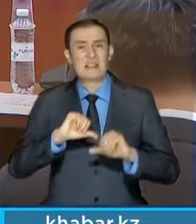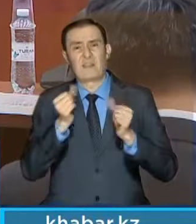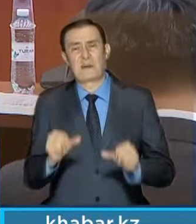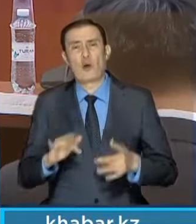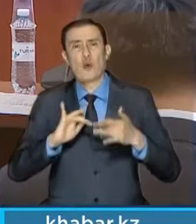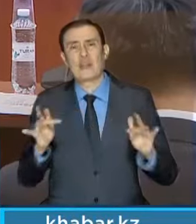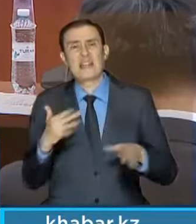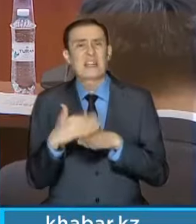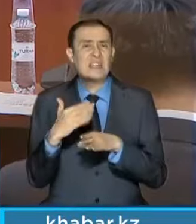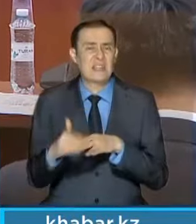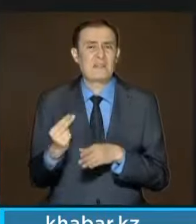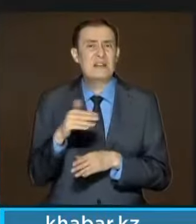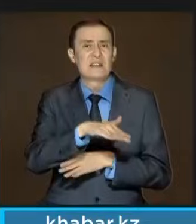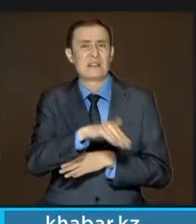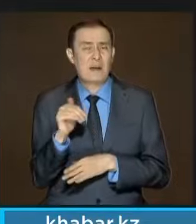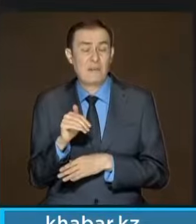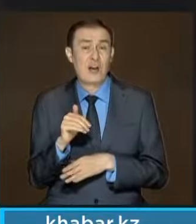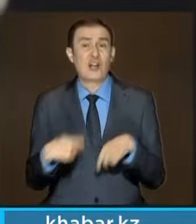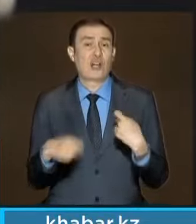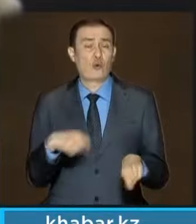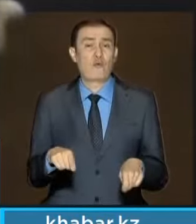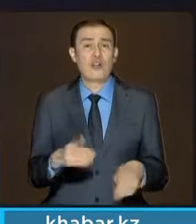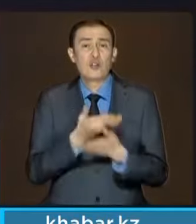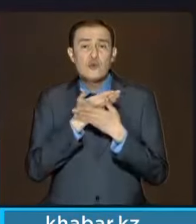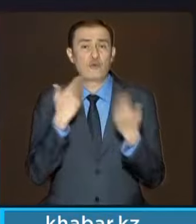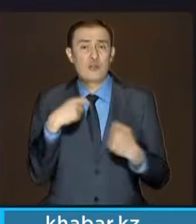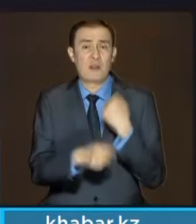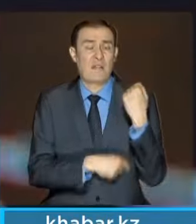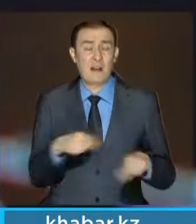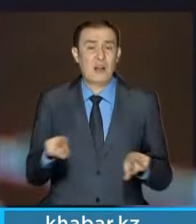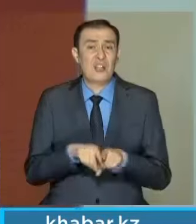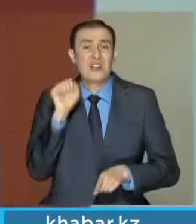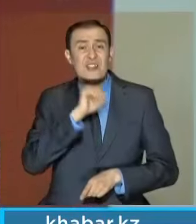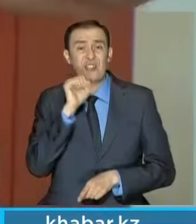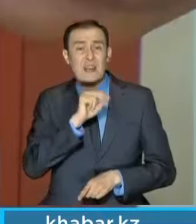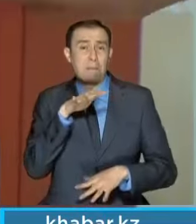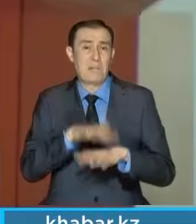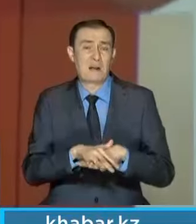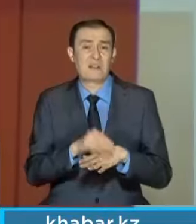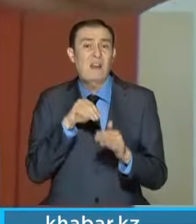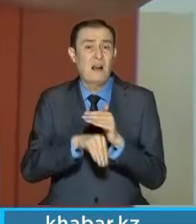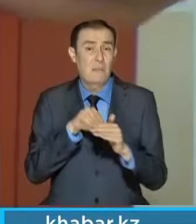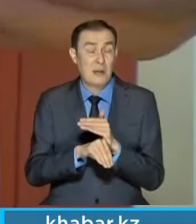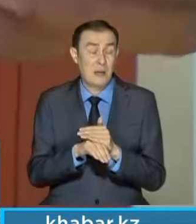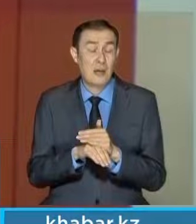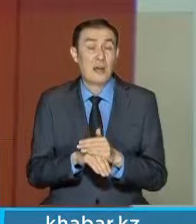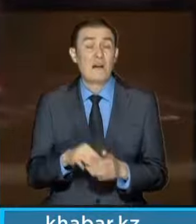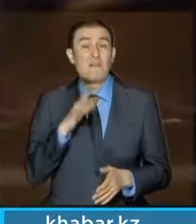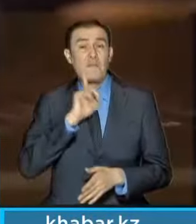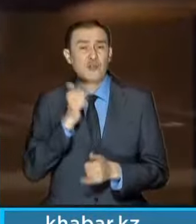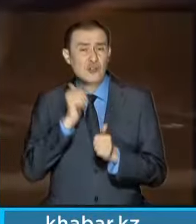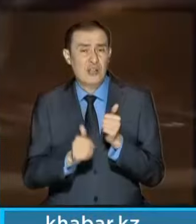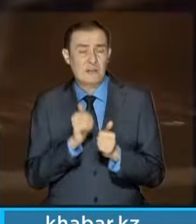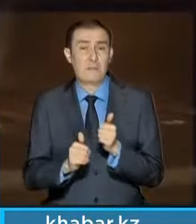оформлением онлайн-кредитов и займов, торговлей несуществующими товарами, а также хищением банковских накоплений. При этом в большинстве